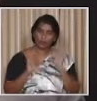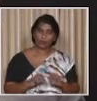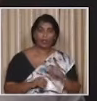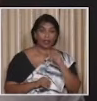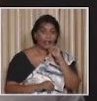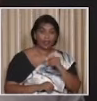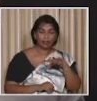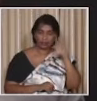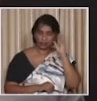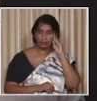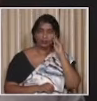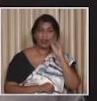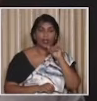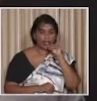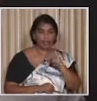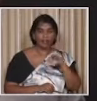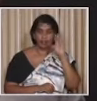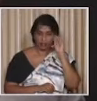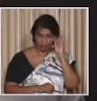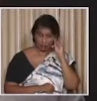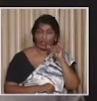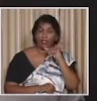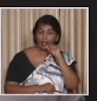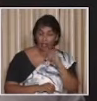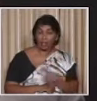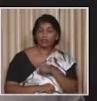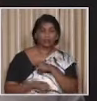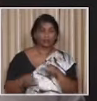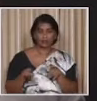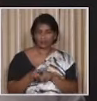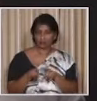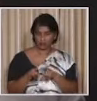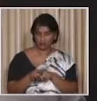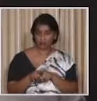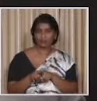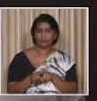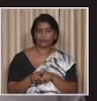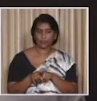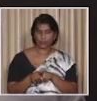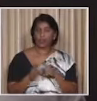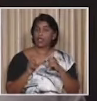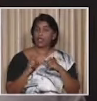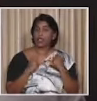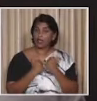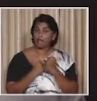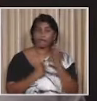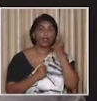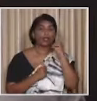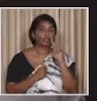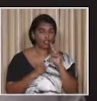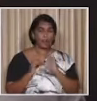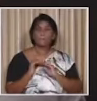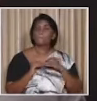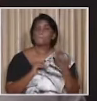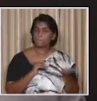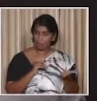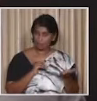සත්‍ය තේරුම් ගන්න. ඇත්ත තේරුම් ගන්න. ඇත්ත යථාර්ථය අනුව නම් අප්‍රේල් මාසේ 12 වෙනිදාන්